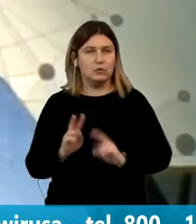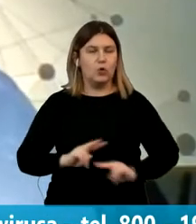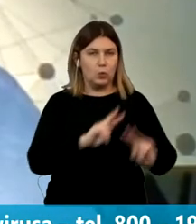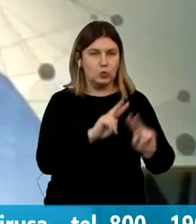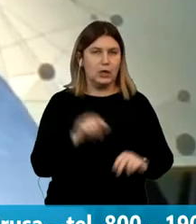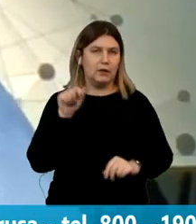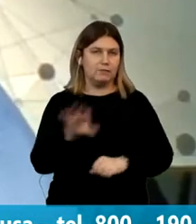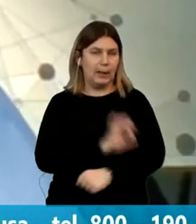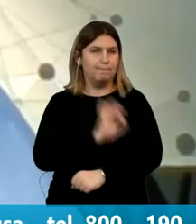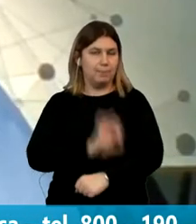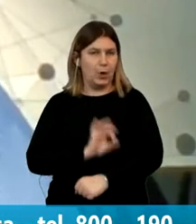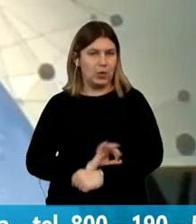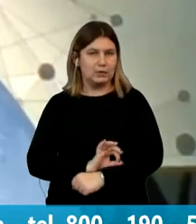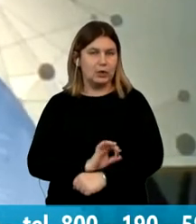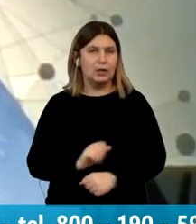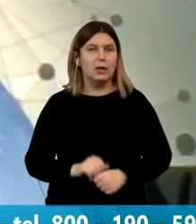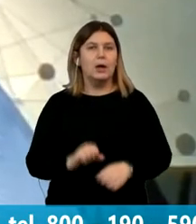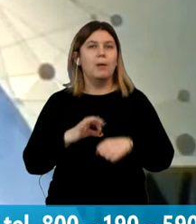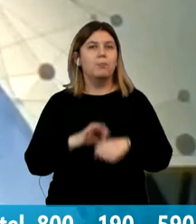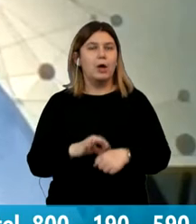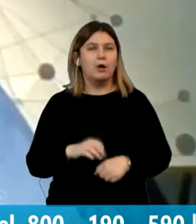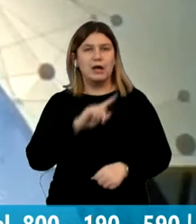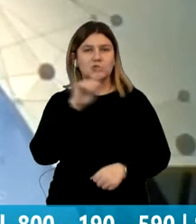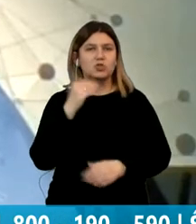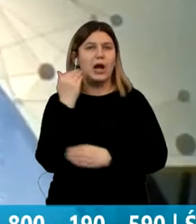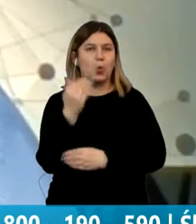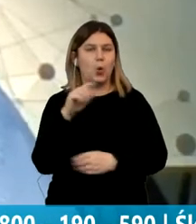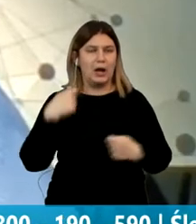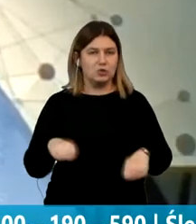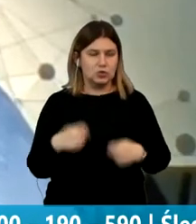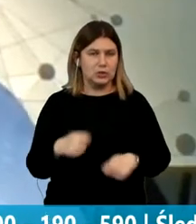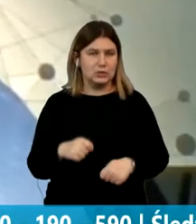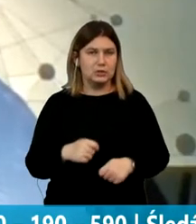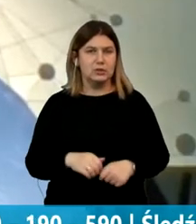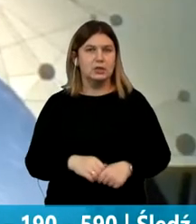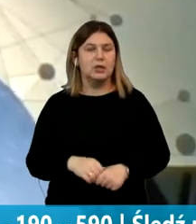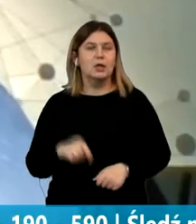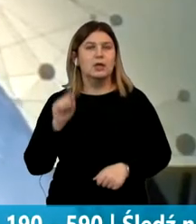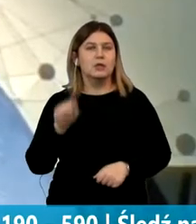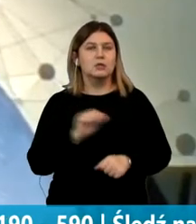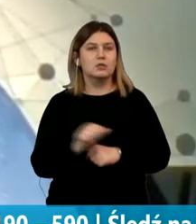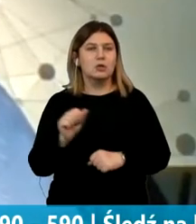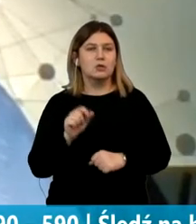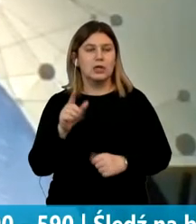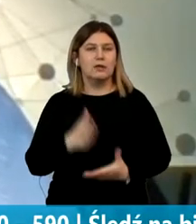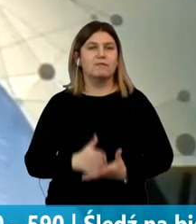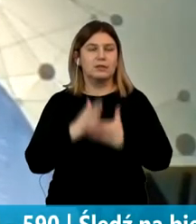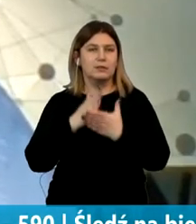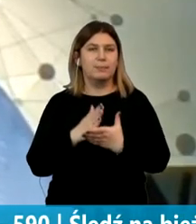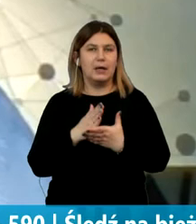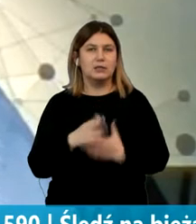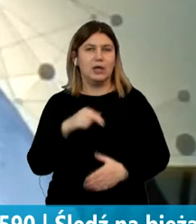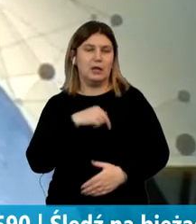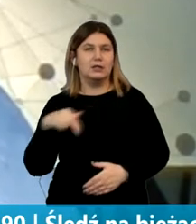tym projekcie. Prowadzi go Żegluga Szczecińska w naszym imieniu. To jest element również takiego wsparcia naszych